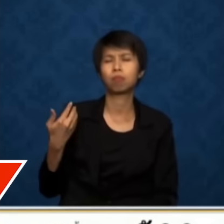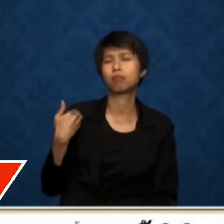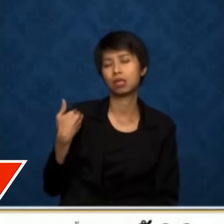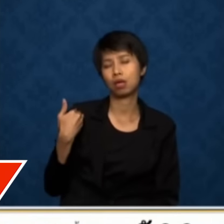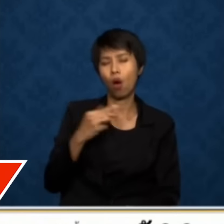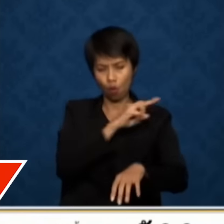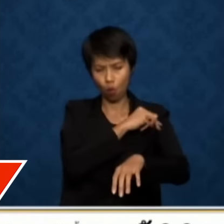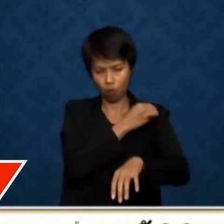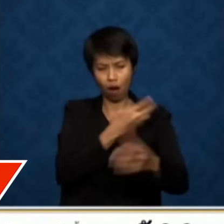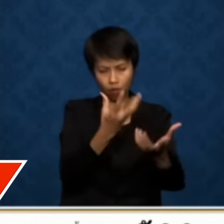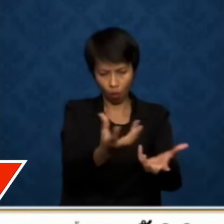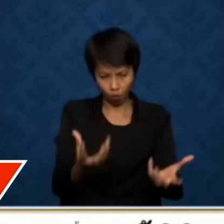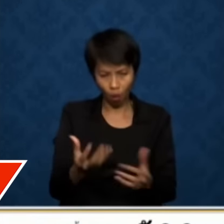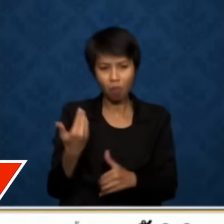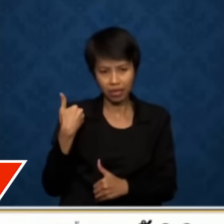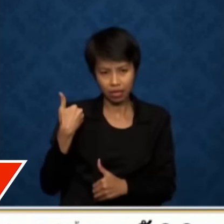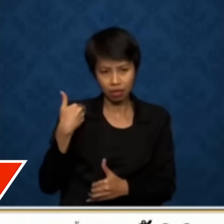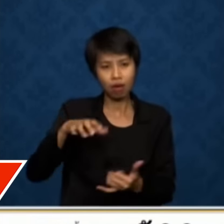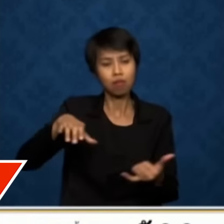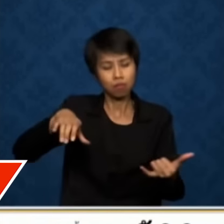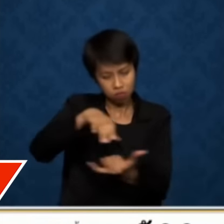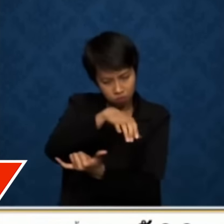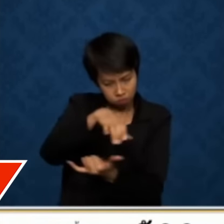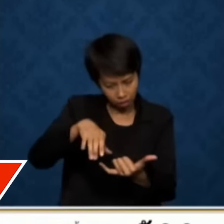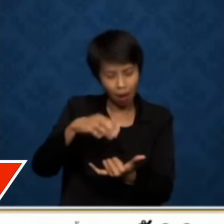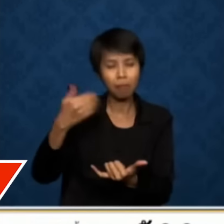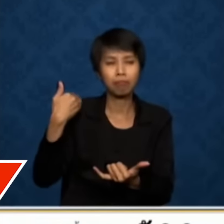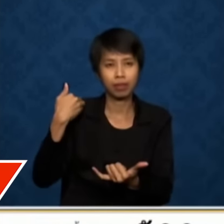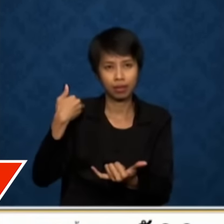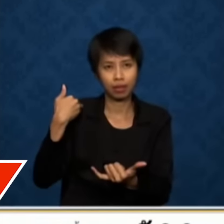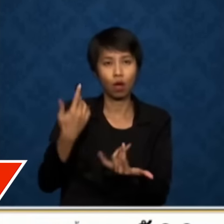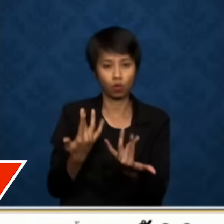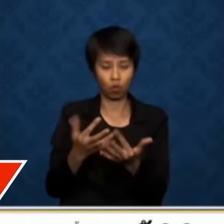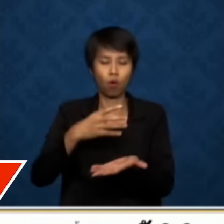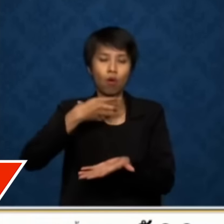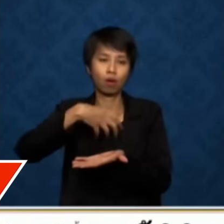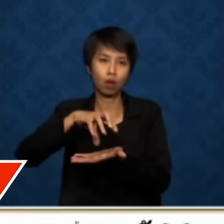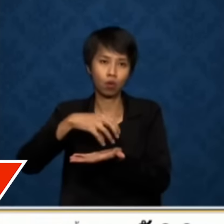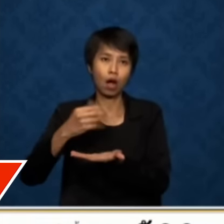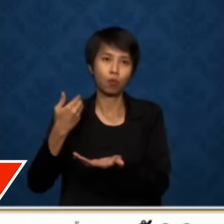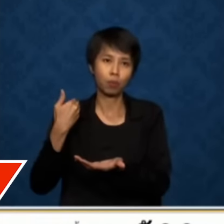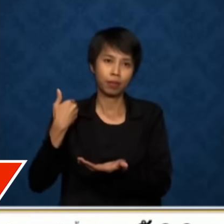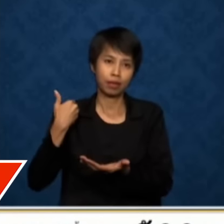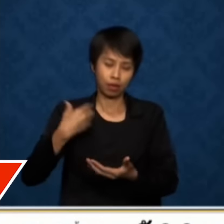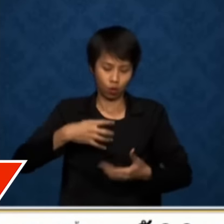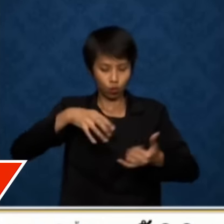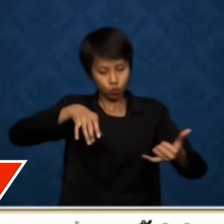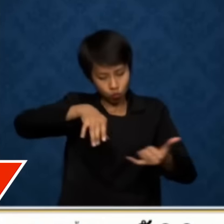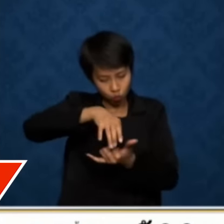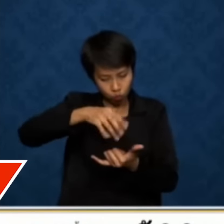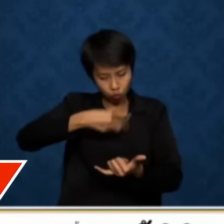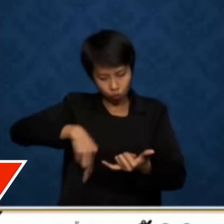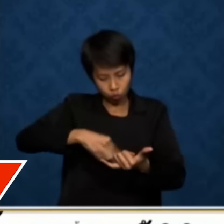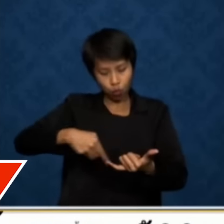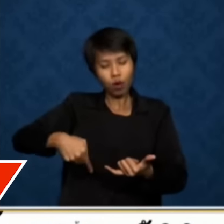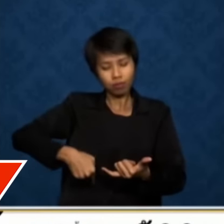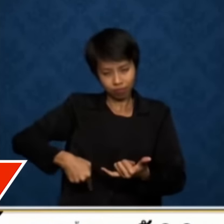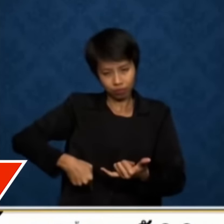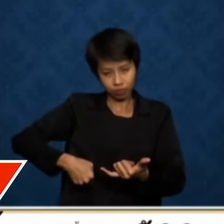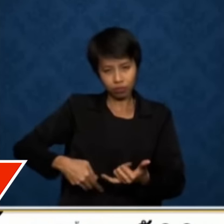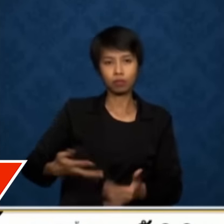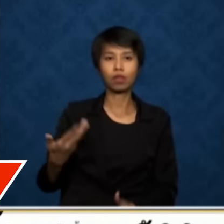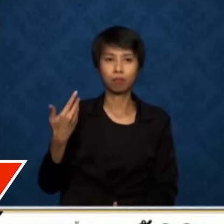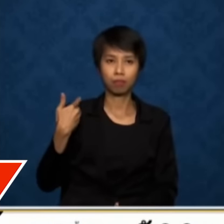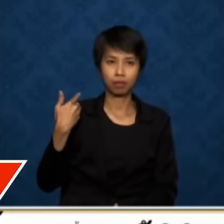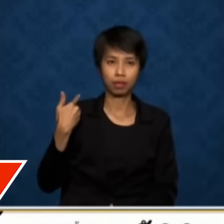าน CT มีแน่นอนเดี๋ยวผมชี้เคสหนึ่งมีทำซีทีช่องท้องแล้วเจอฝีที่ตับในโรงพยาบาลราชทัณฑ์ซึ่งกรมราช